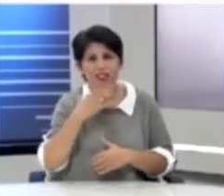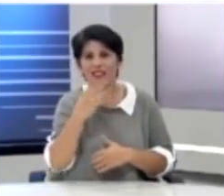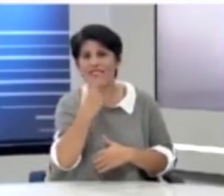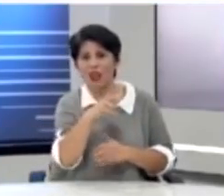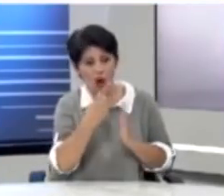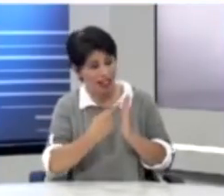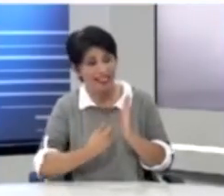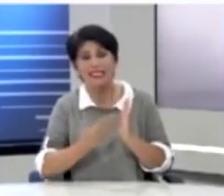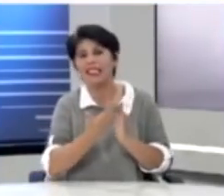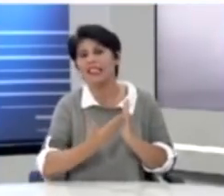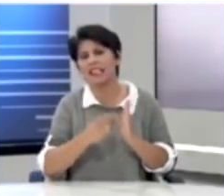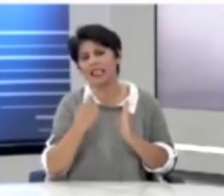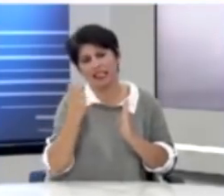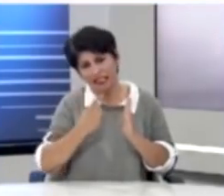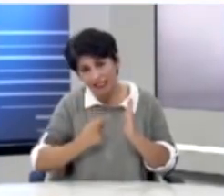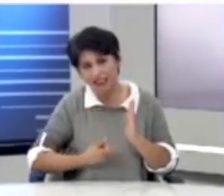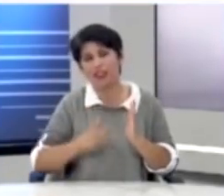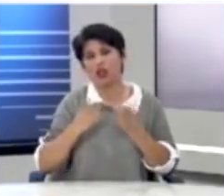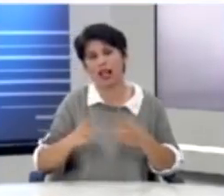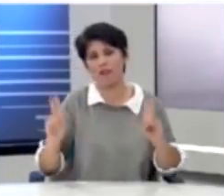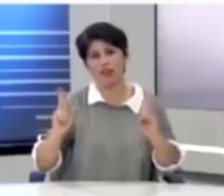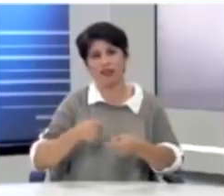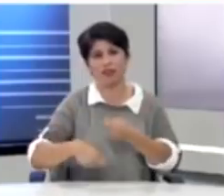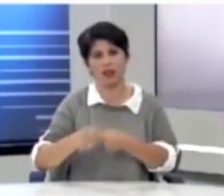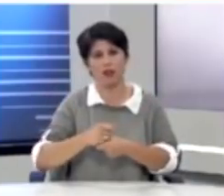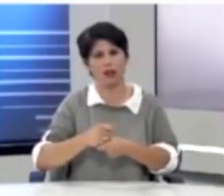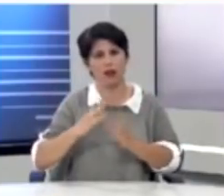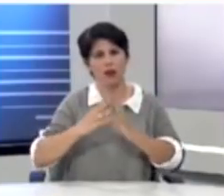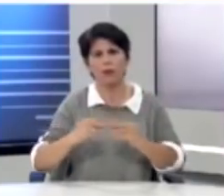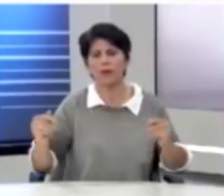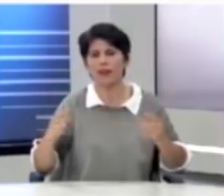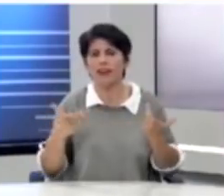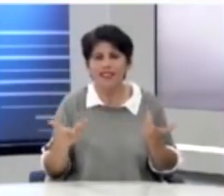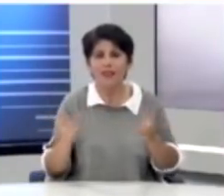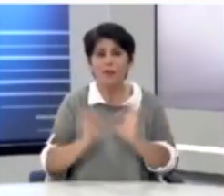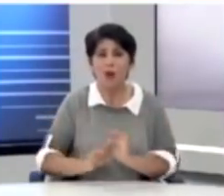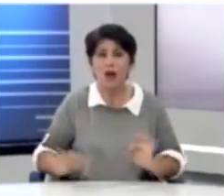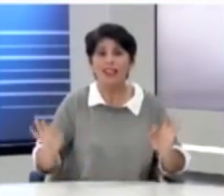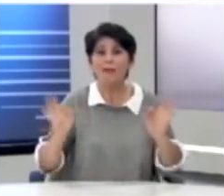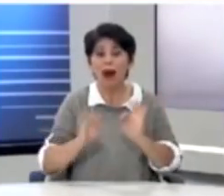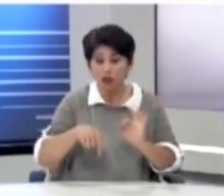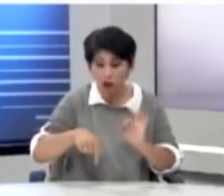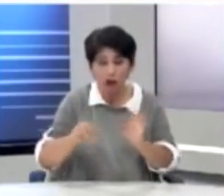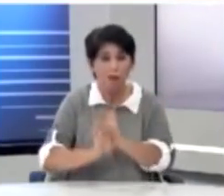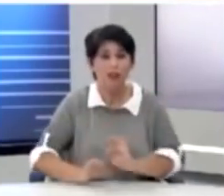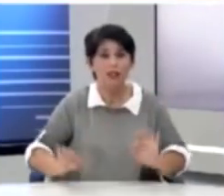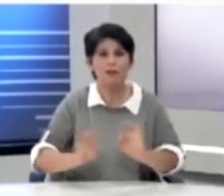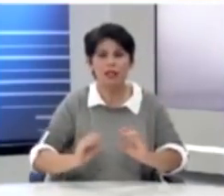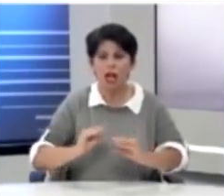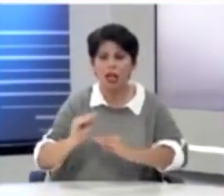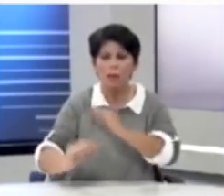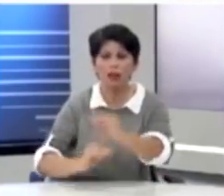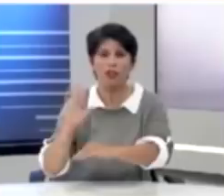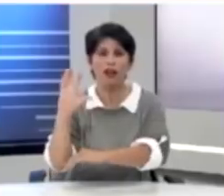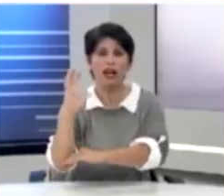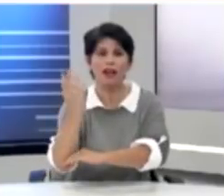σας κριτήριο περί ελευθερίας της αγοράς, πάει περίπατο, αφού ετοιμάζεστε να χρηματοδοτήσετε τα κανάλια